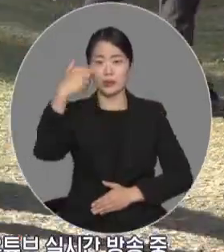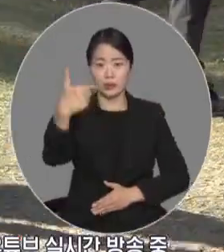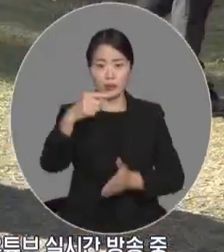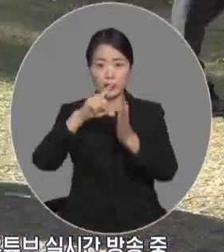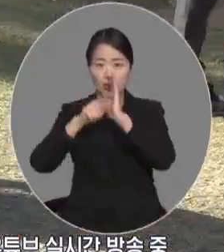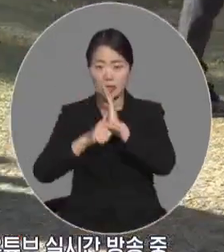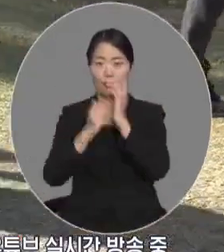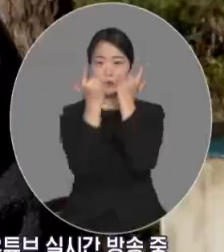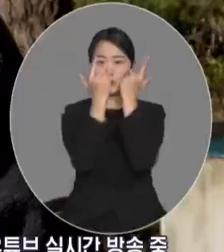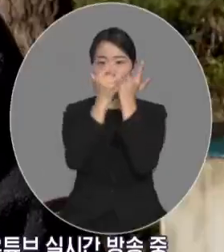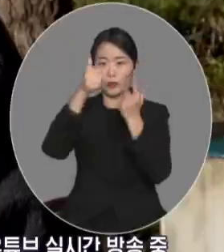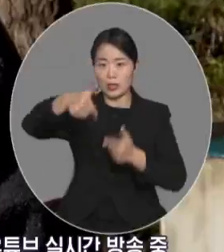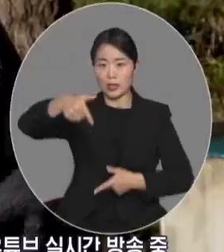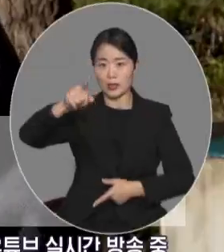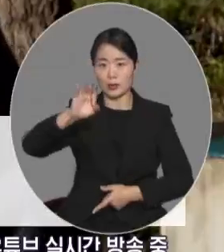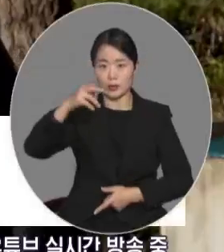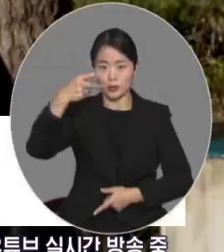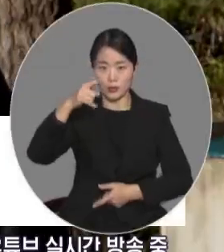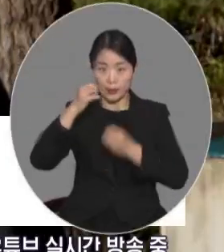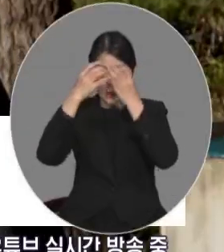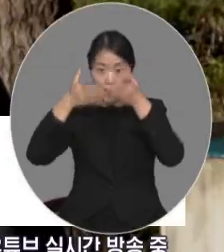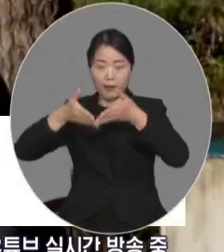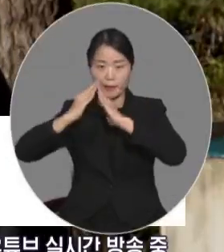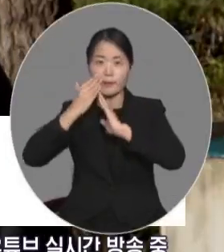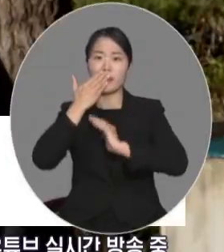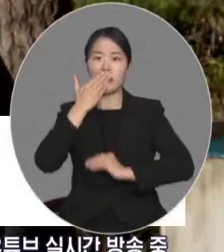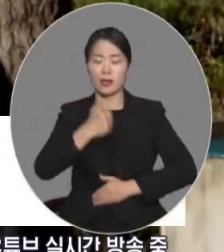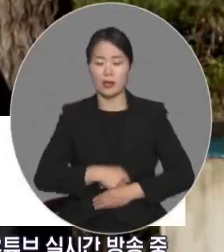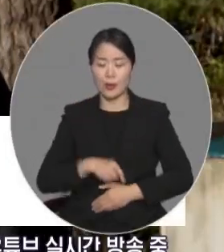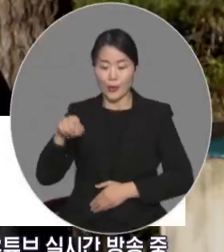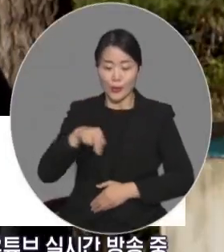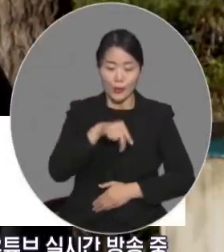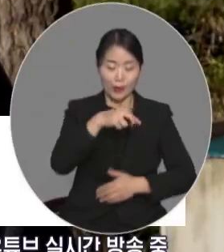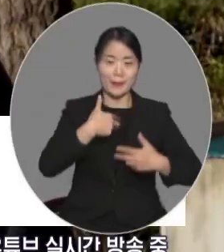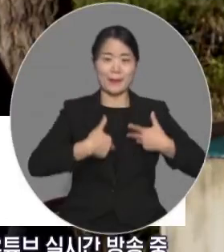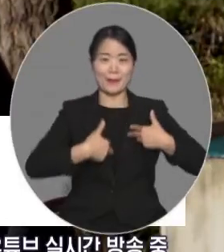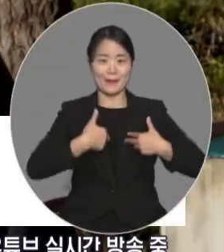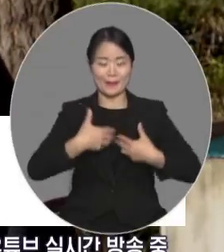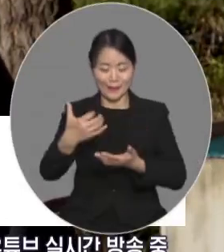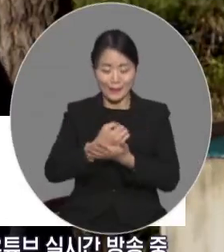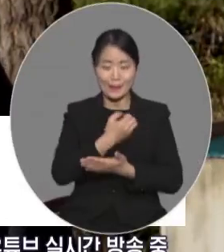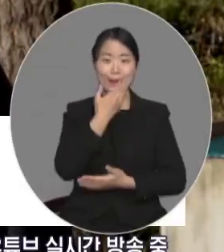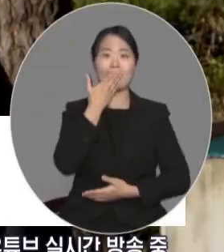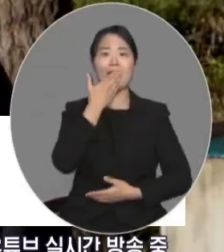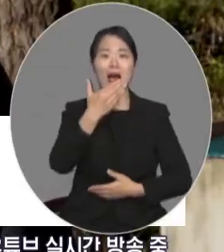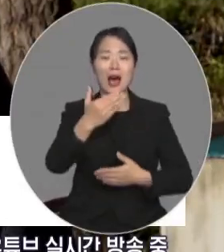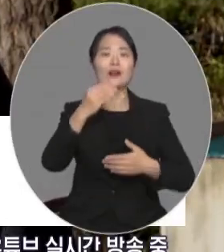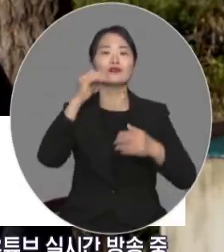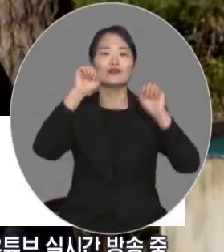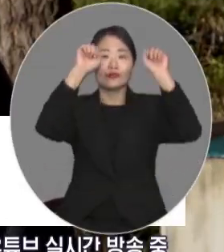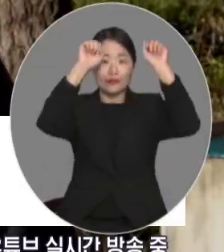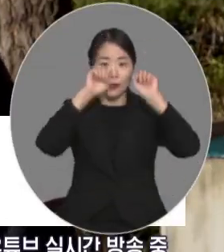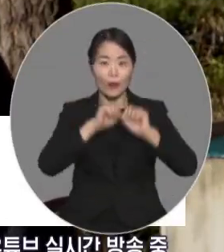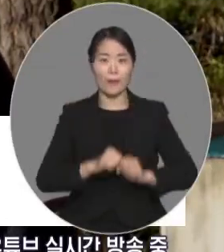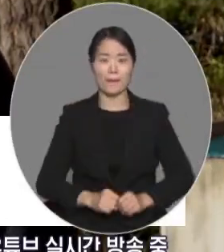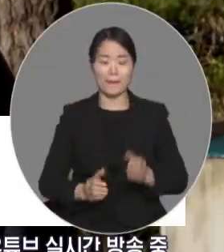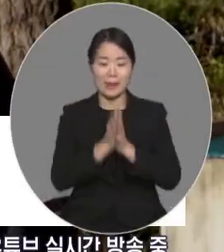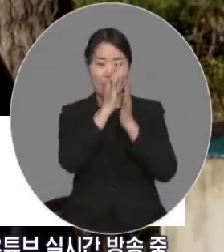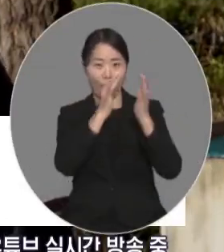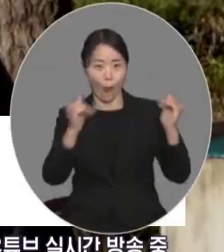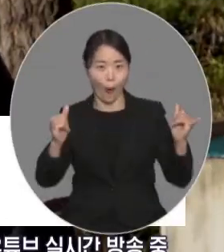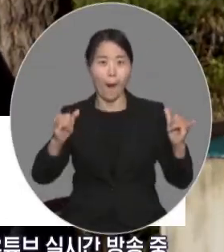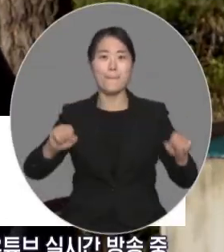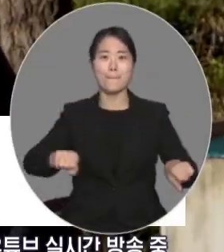들어섭니다. 걸으면서 재미를 느끼는 운동이고, 그래서 많은 시민들이 폭발적인 인기가 있는 것 같은데,